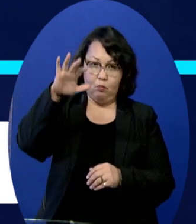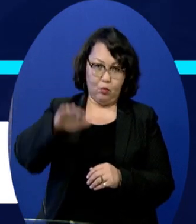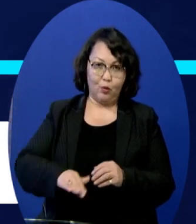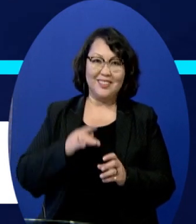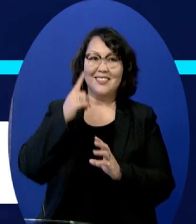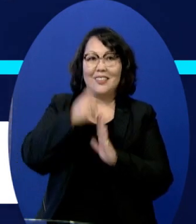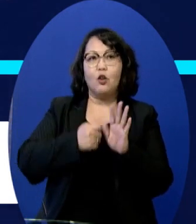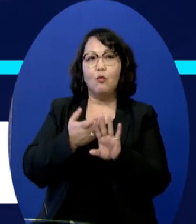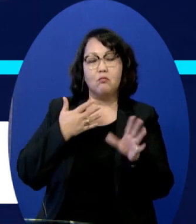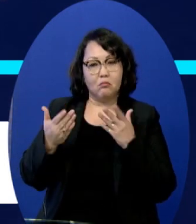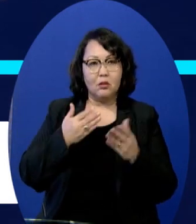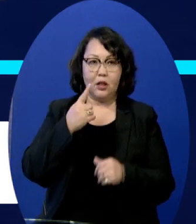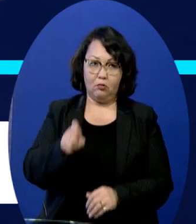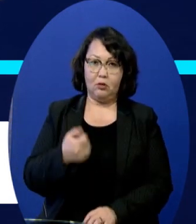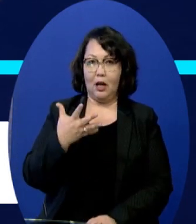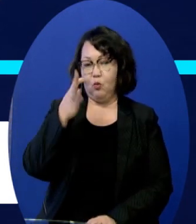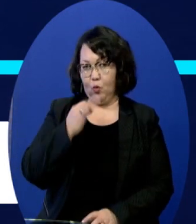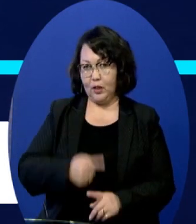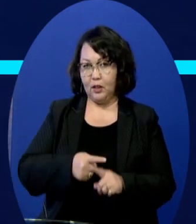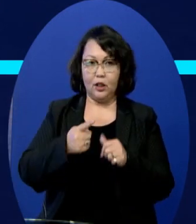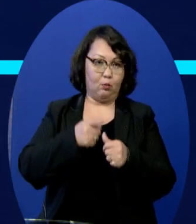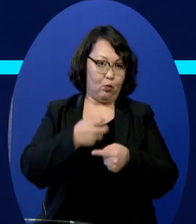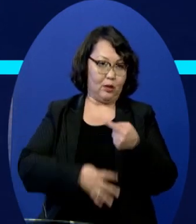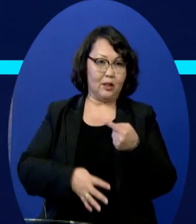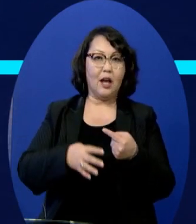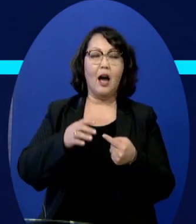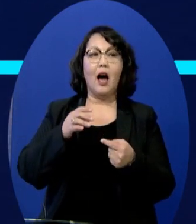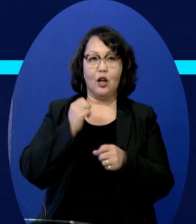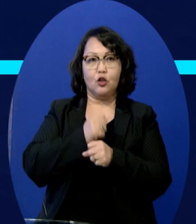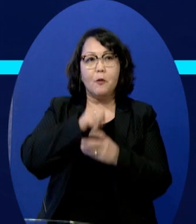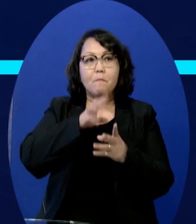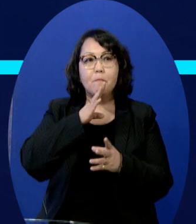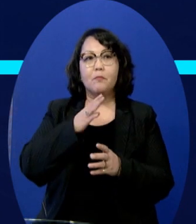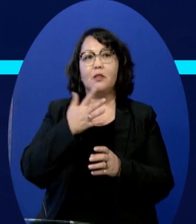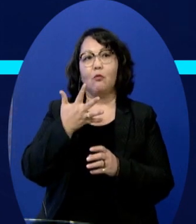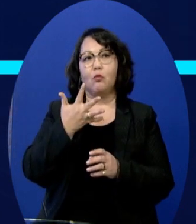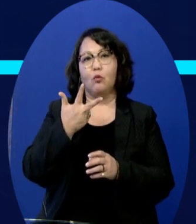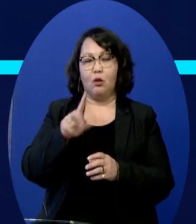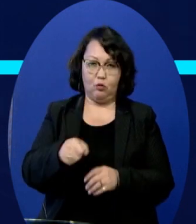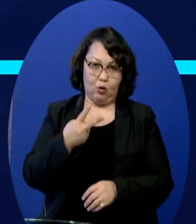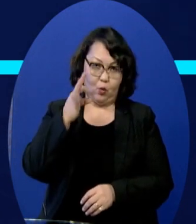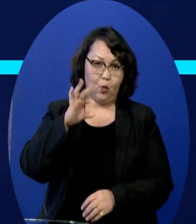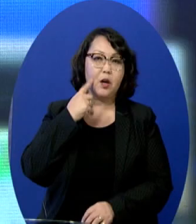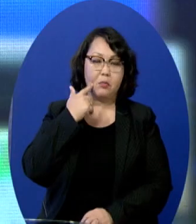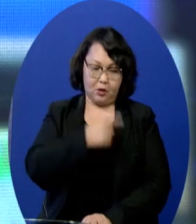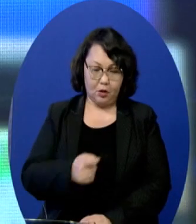сараас 1.5% өссөн үзүүлэлт гарсан байна. Бүртгэлтэй ажилгүй иргэдийн 53.2% нь эмэгтэйчүүд байна.